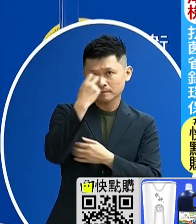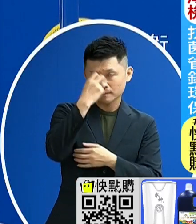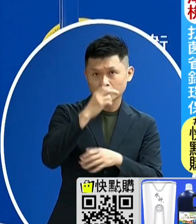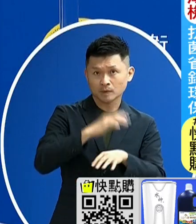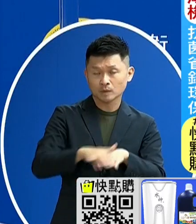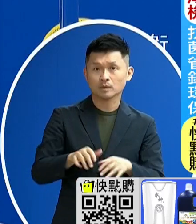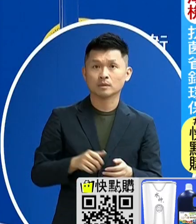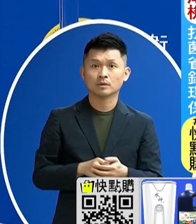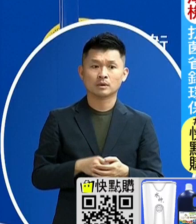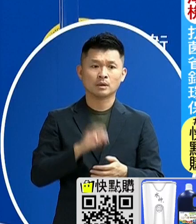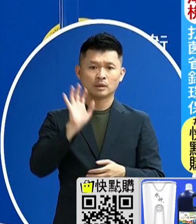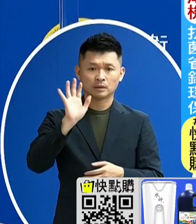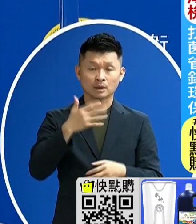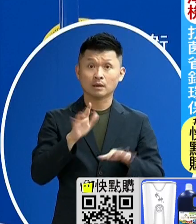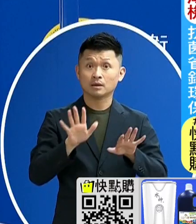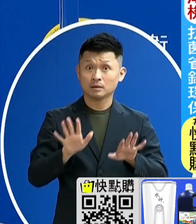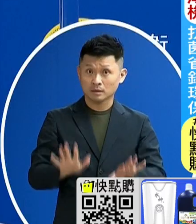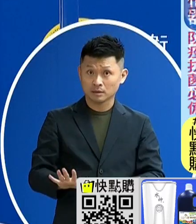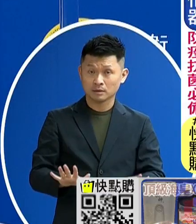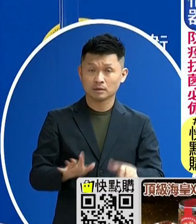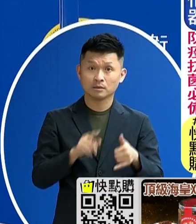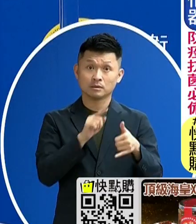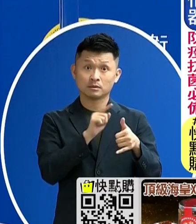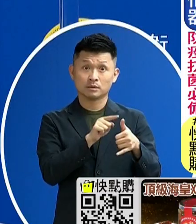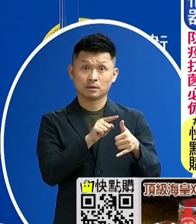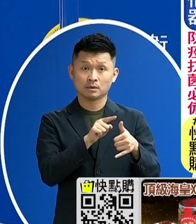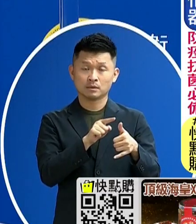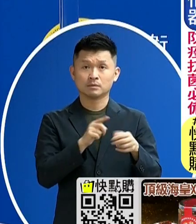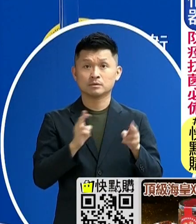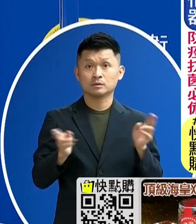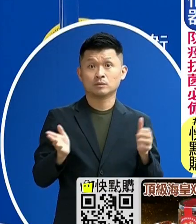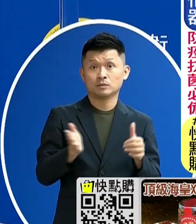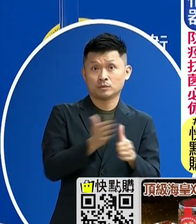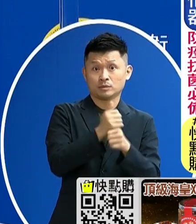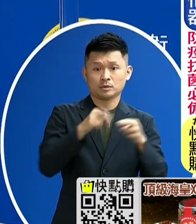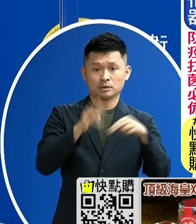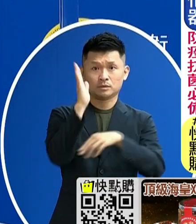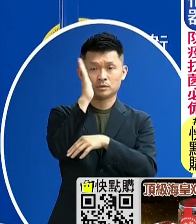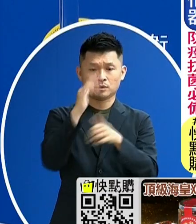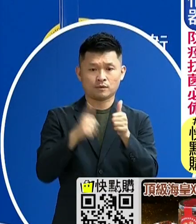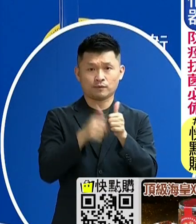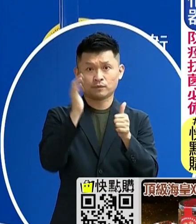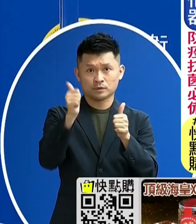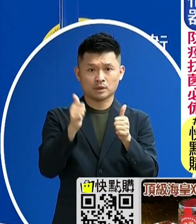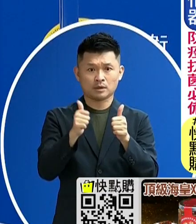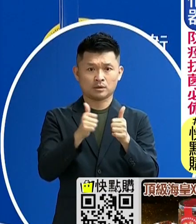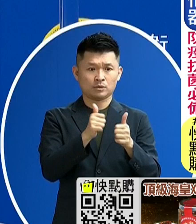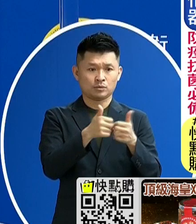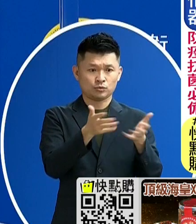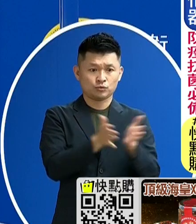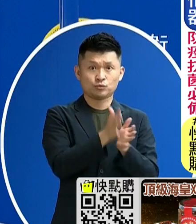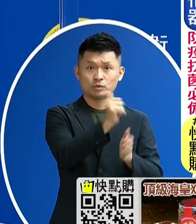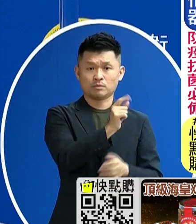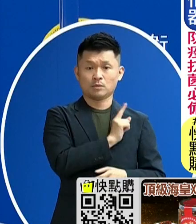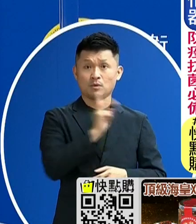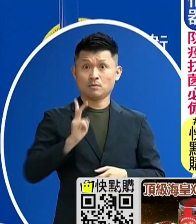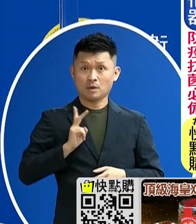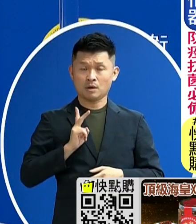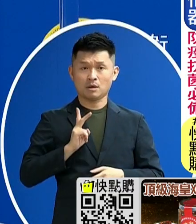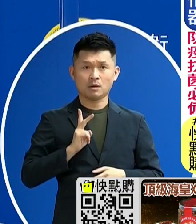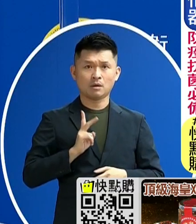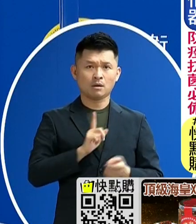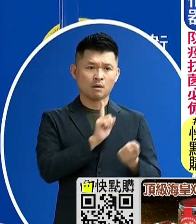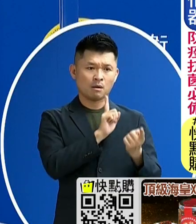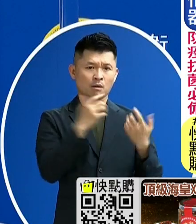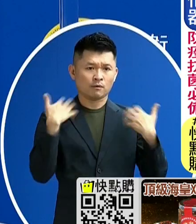为他接触，他现在是我们指挥中心行政组的副组长兼组长，所以说接触的事情